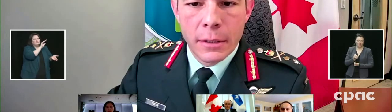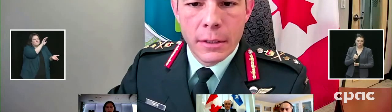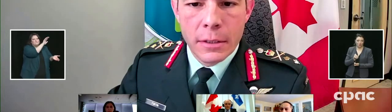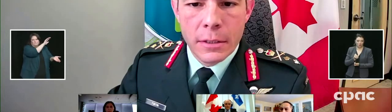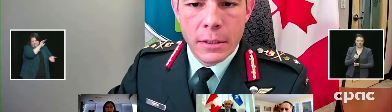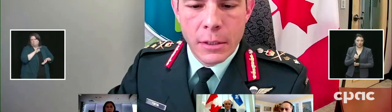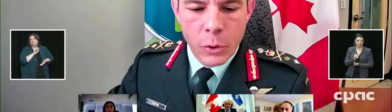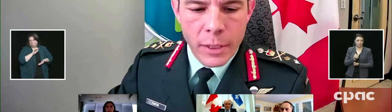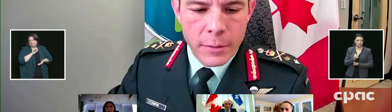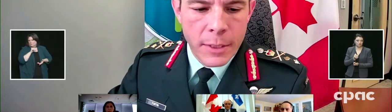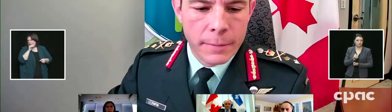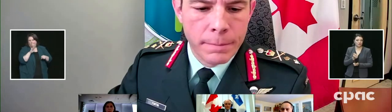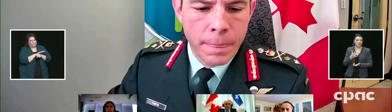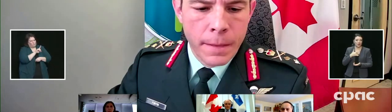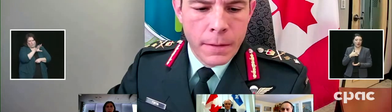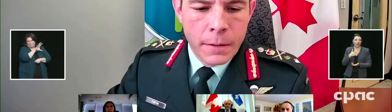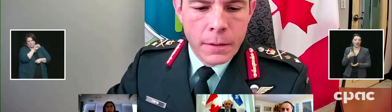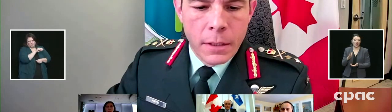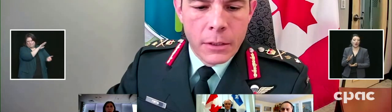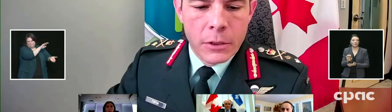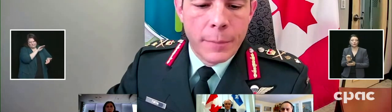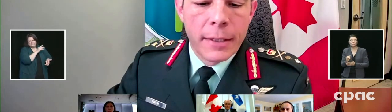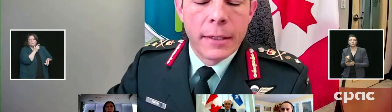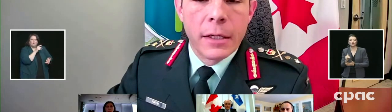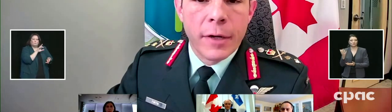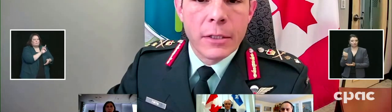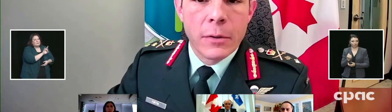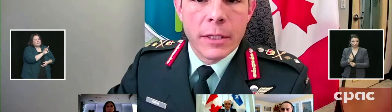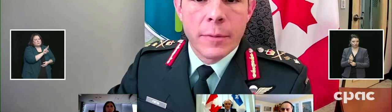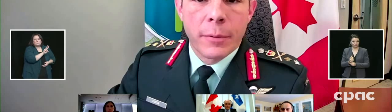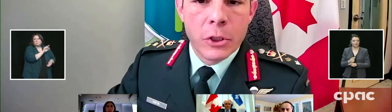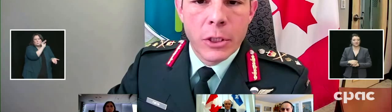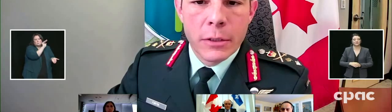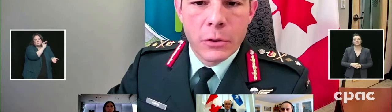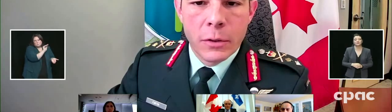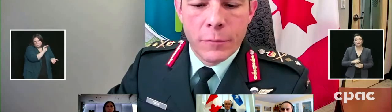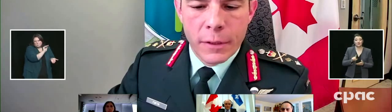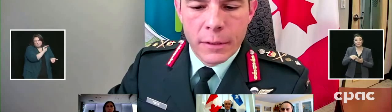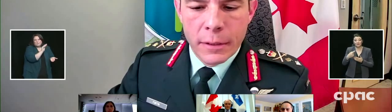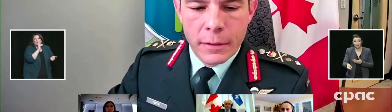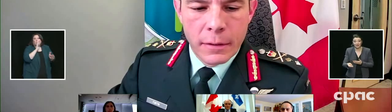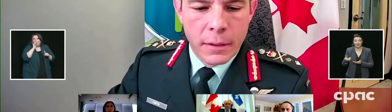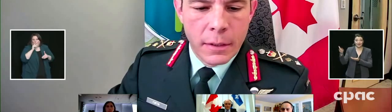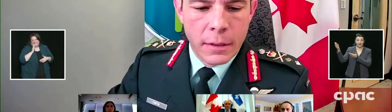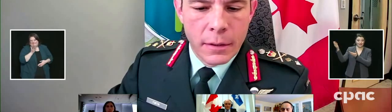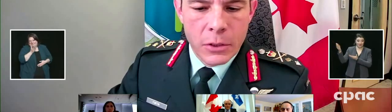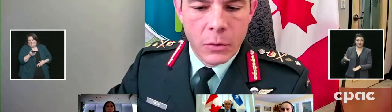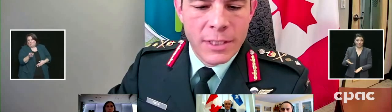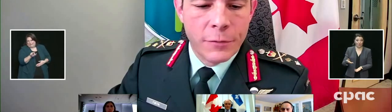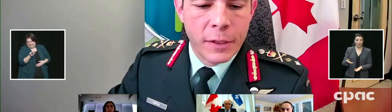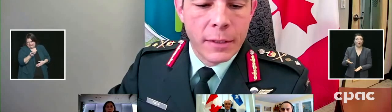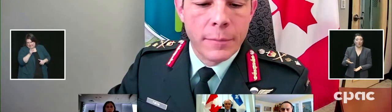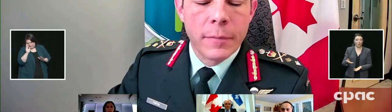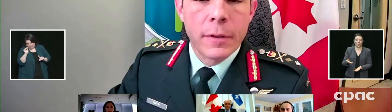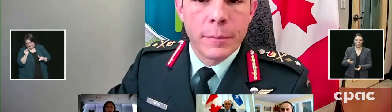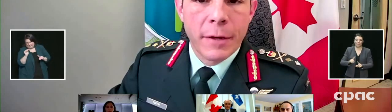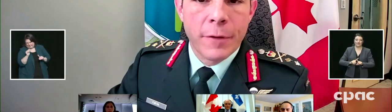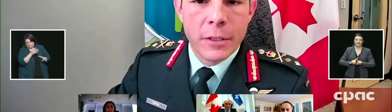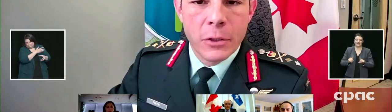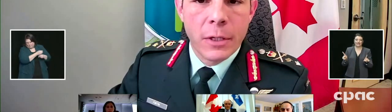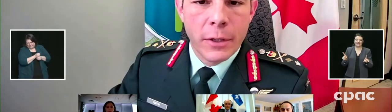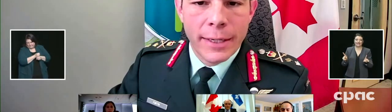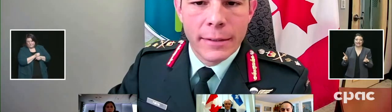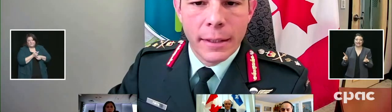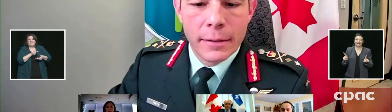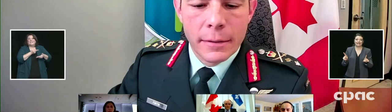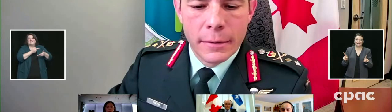réalisé d'ici le milieu de la semaine. Cependant, les livraisons de la semaine prochaine sont affectées et seront différées par